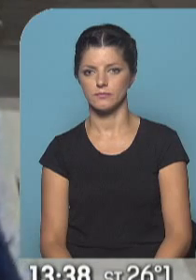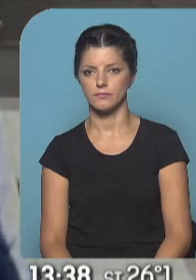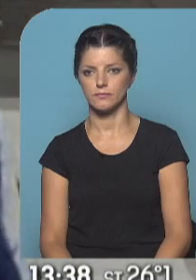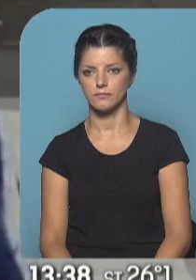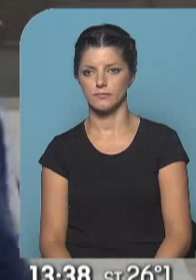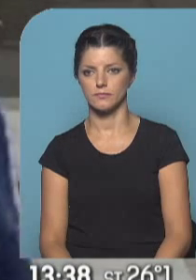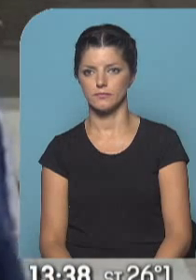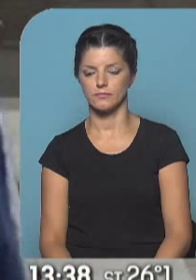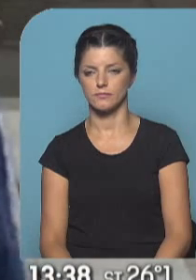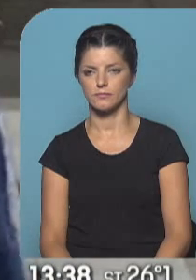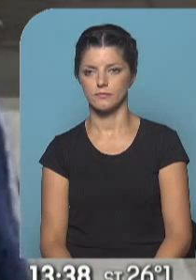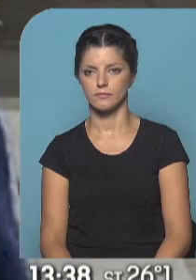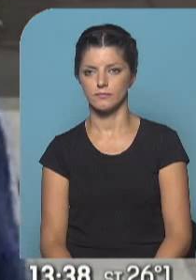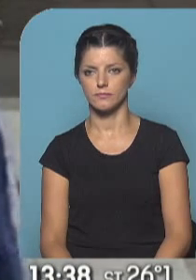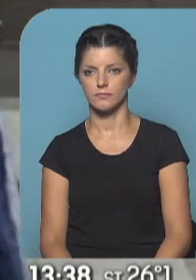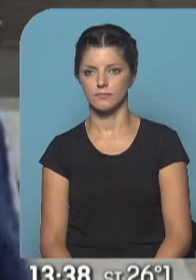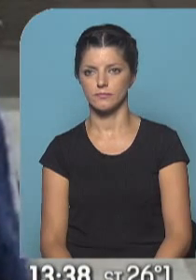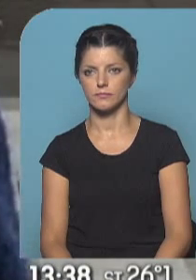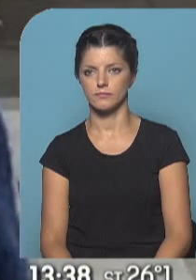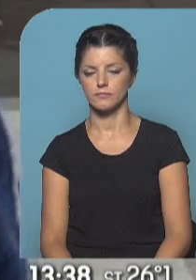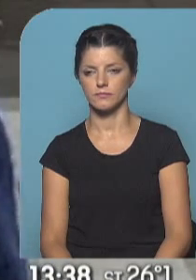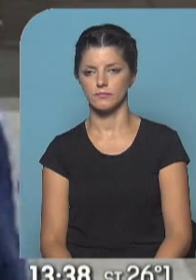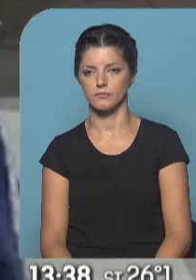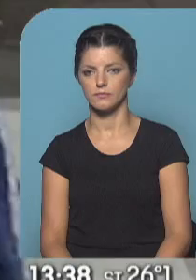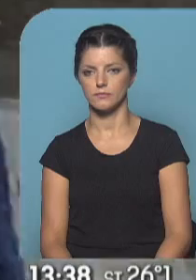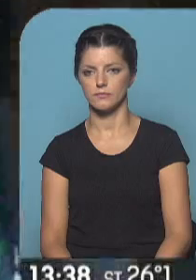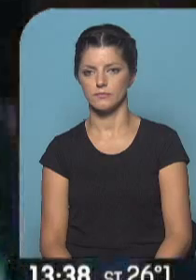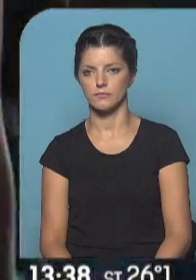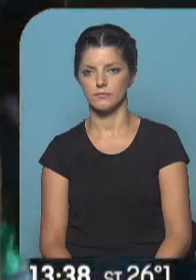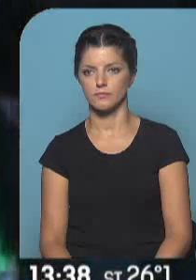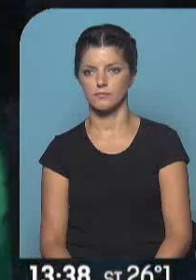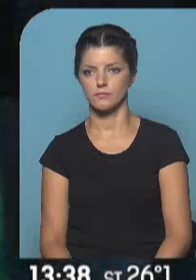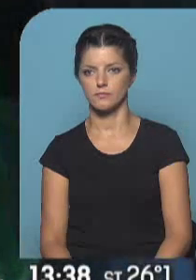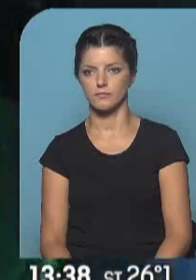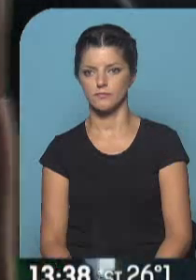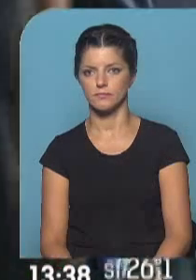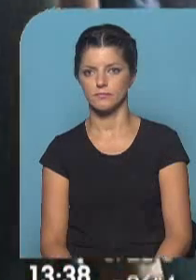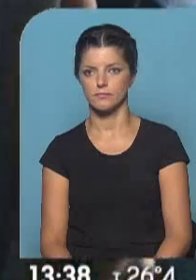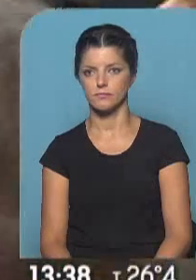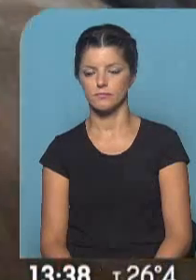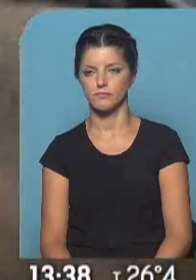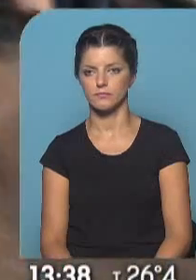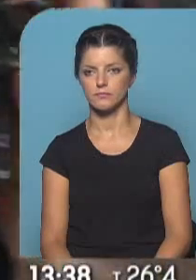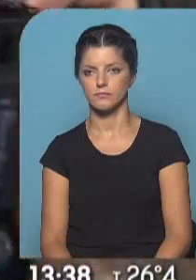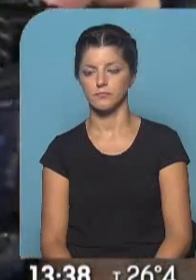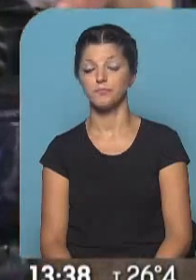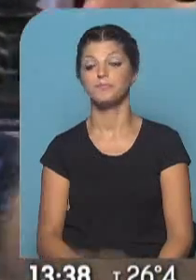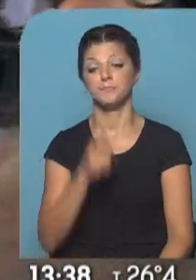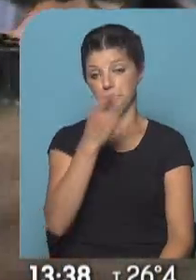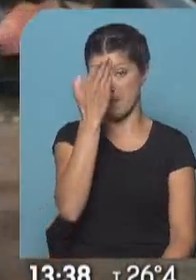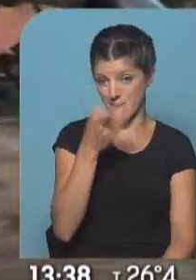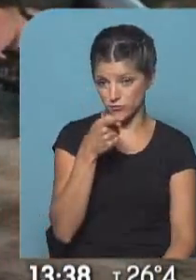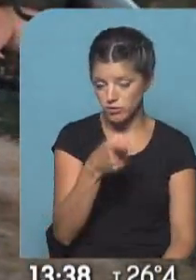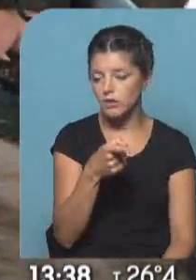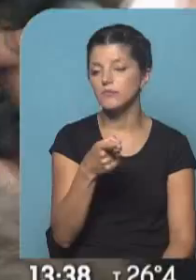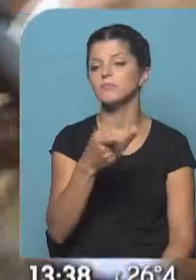цілі томи справ, які потрібно буде нашим слідчим знову ж таки вивчати заново. Saakashvili había